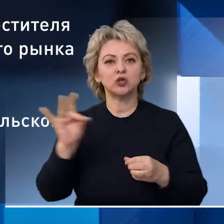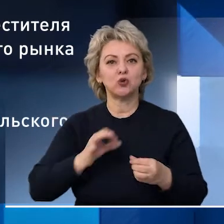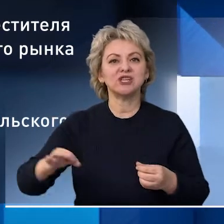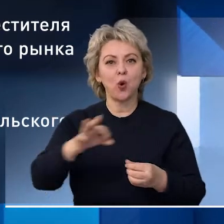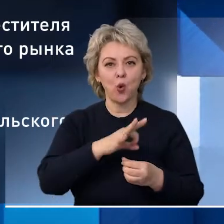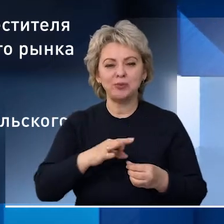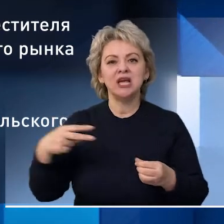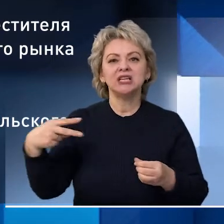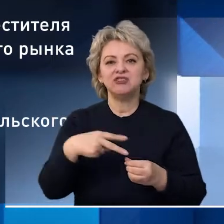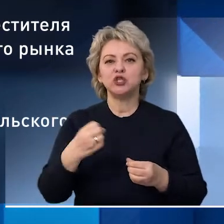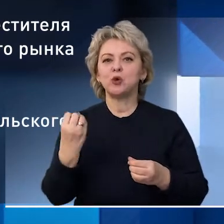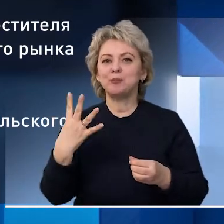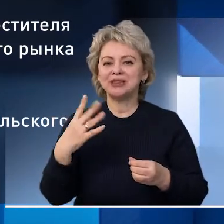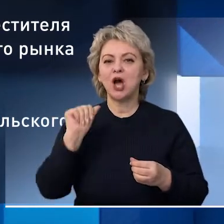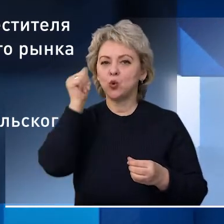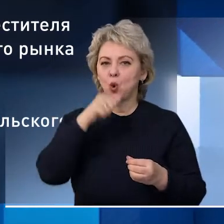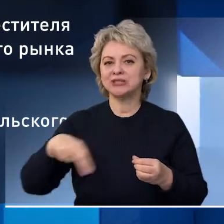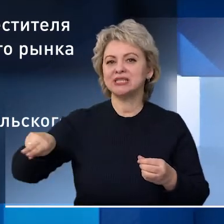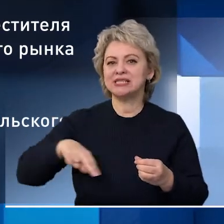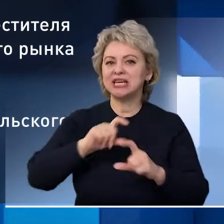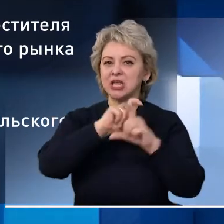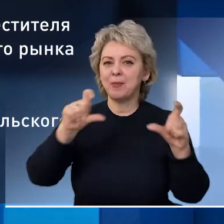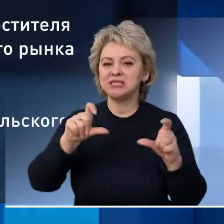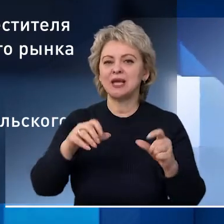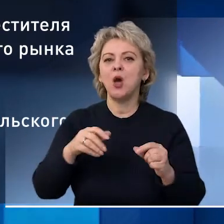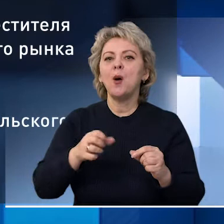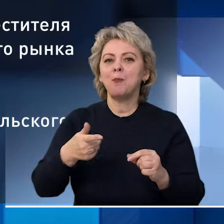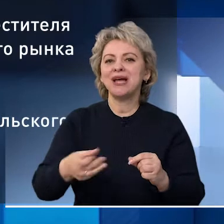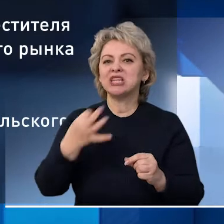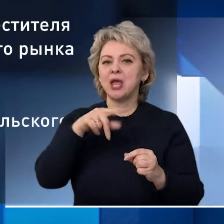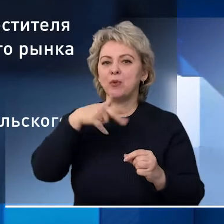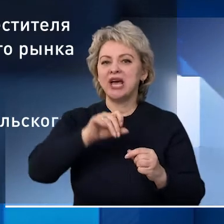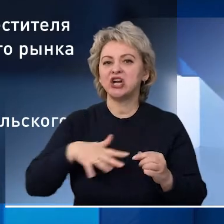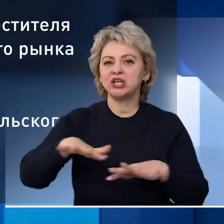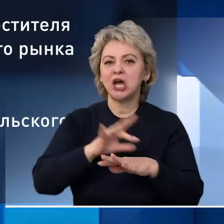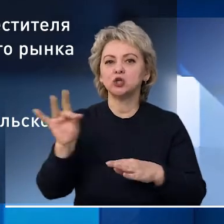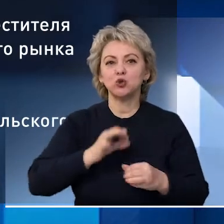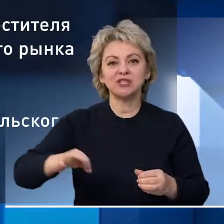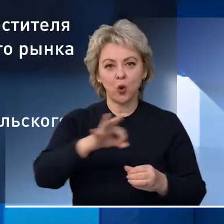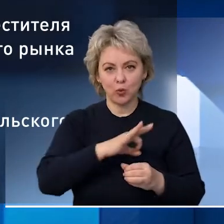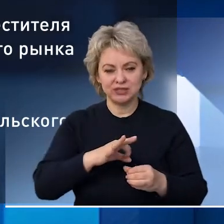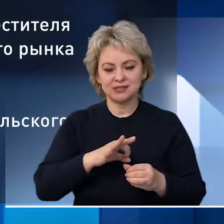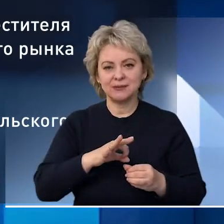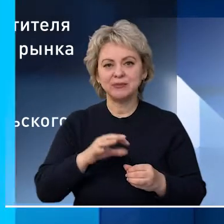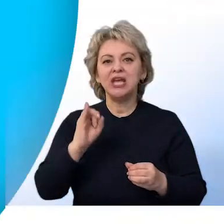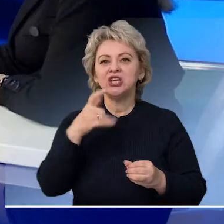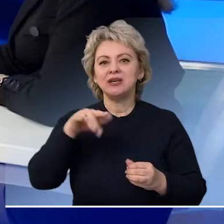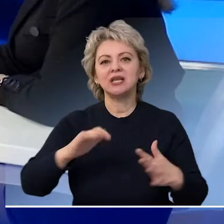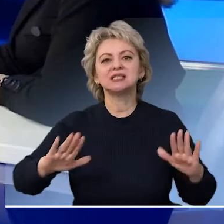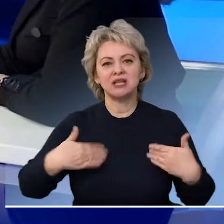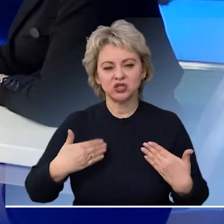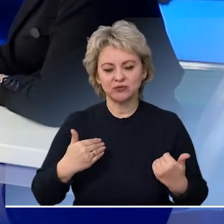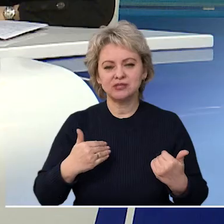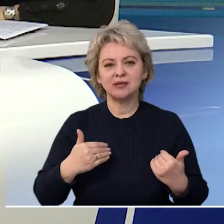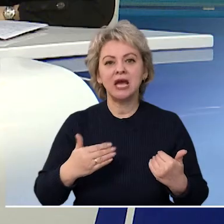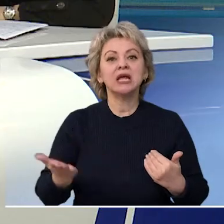рынка Ростовской области. С 2015 года директор Департамента потребительского рынка Ростовской области. Ирина,